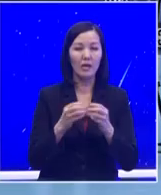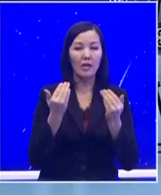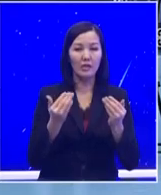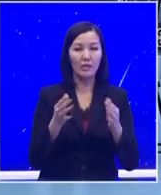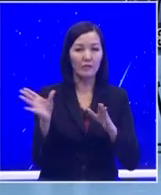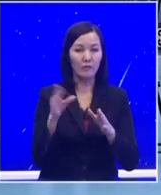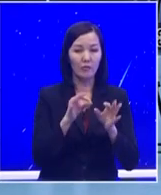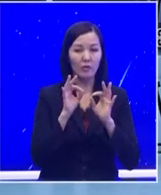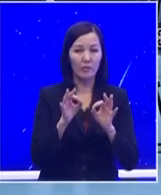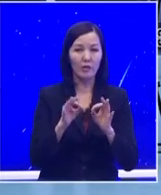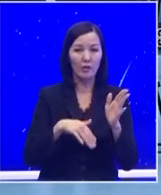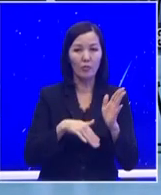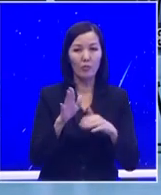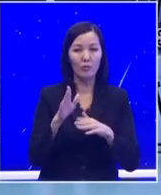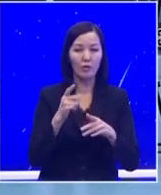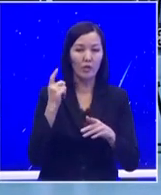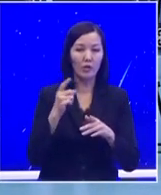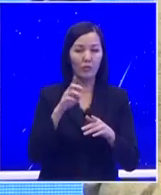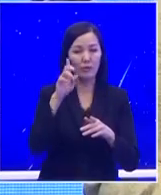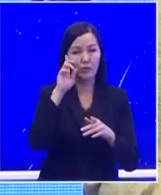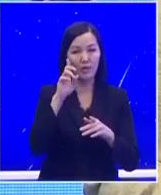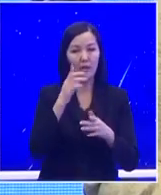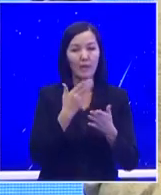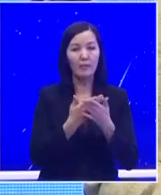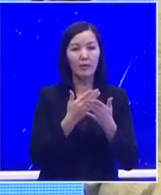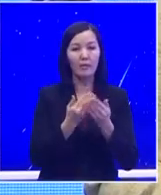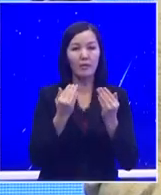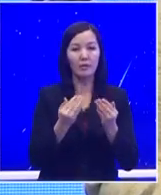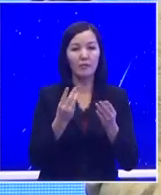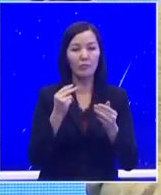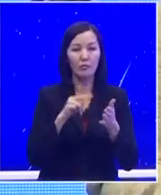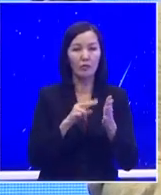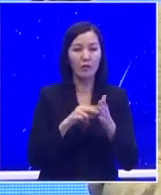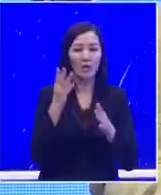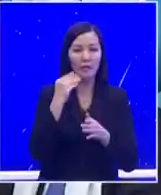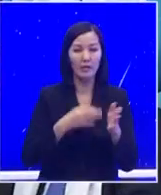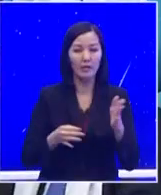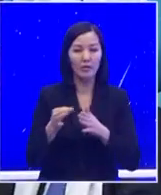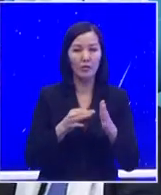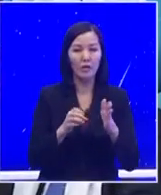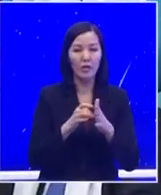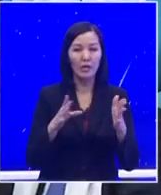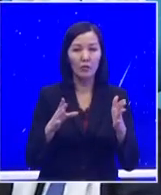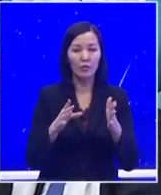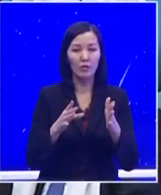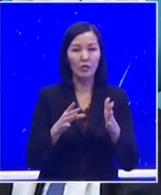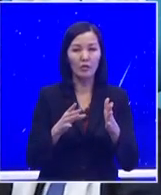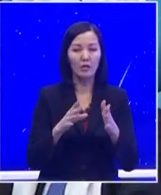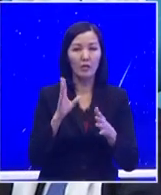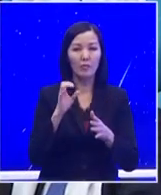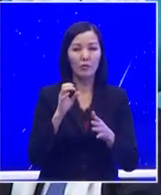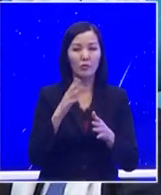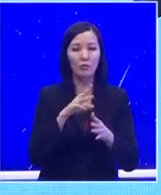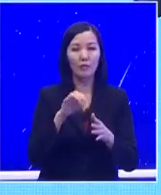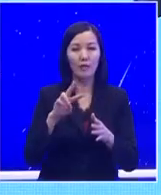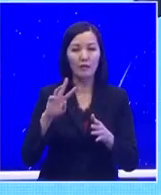И это позволило улучшить экономику страны. К примеру, сегодня бюджет только Алматинской области достиг рекордных показателей – 500